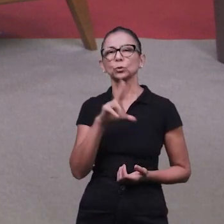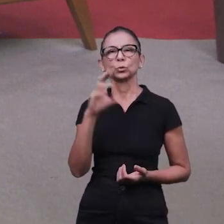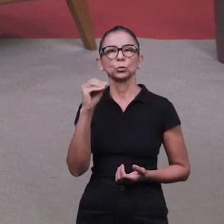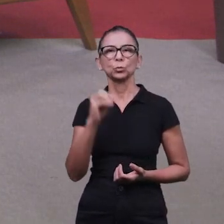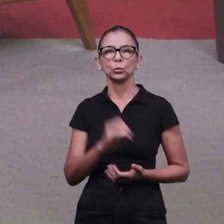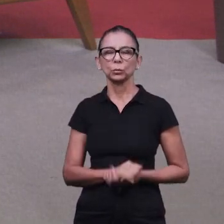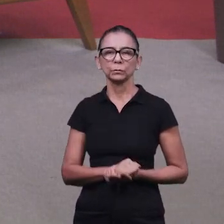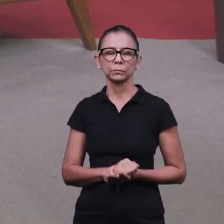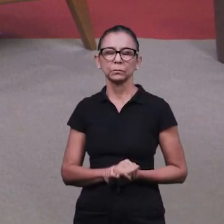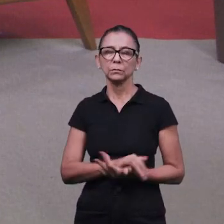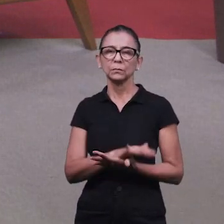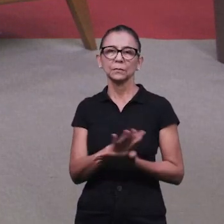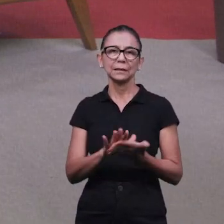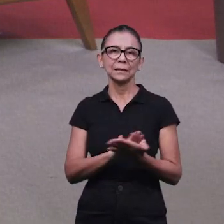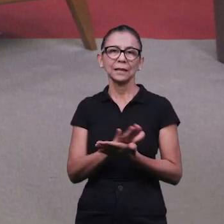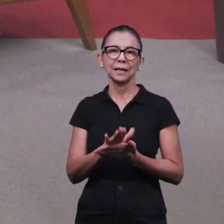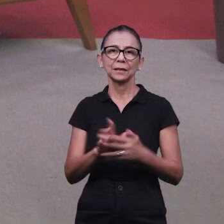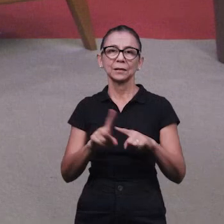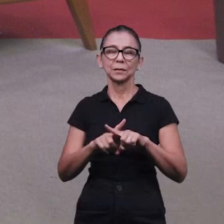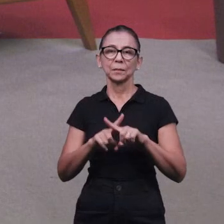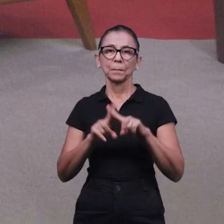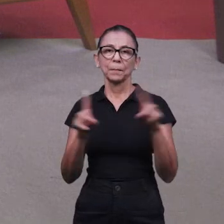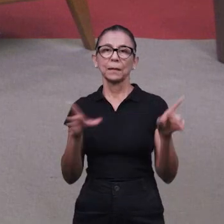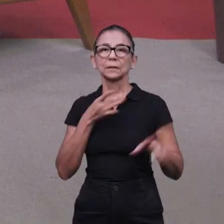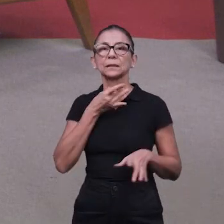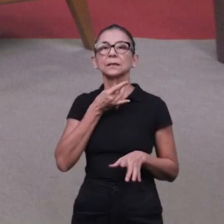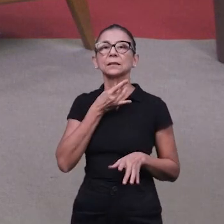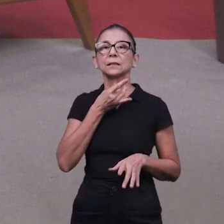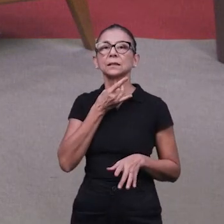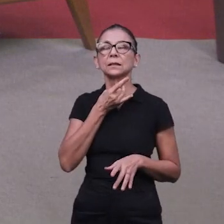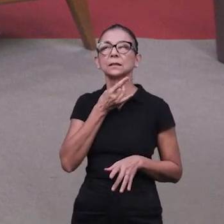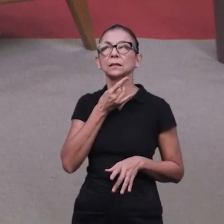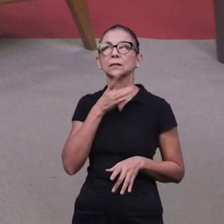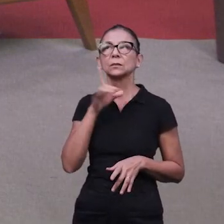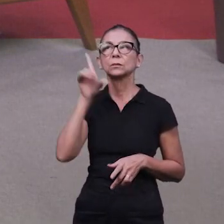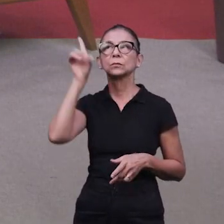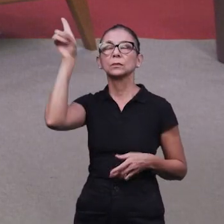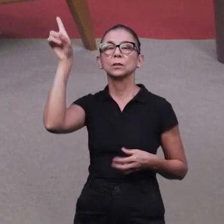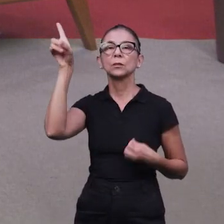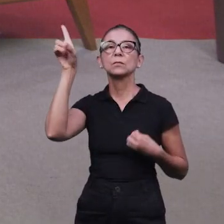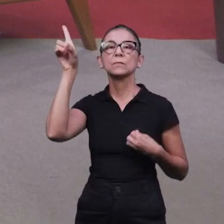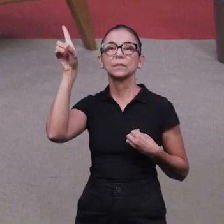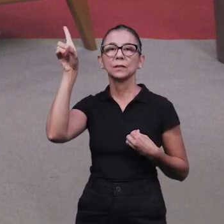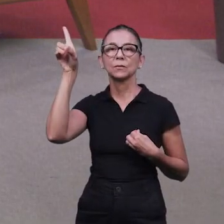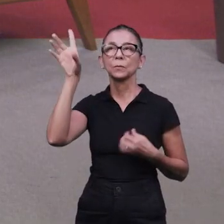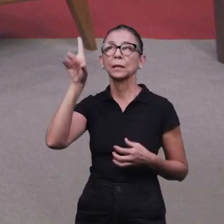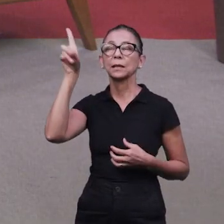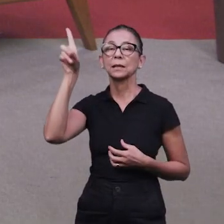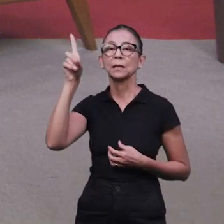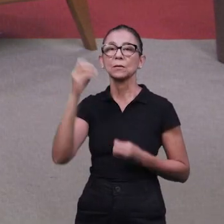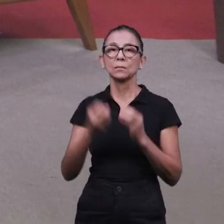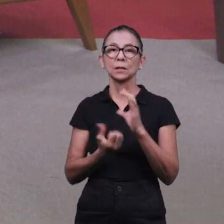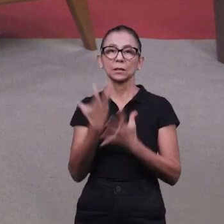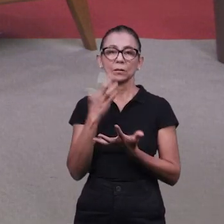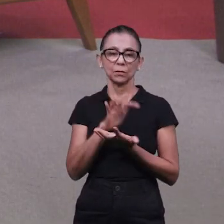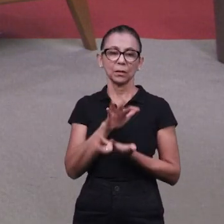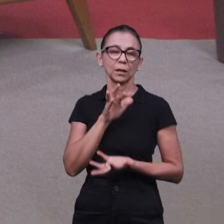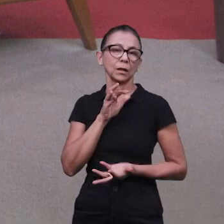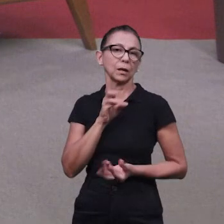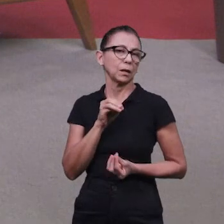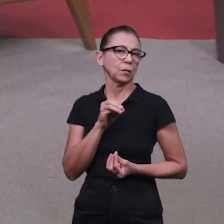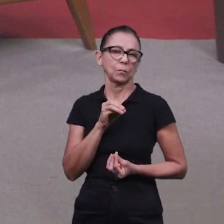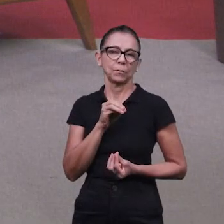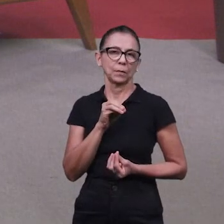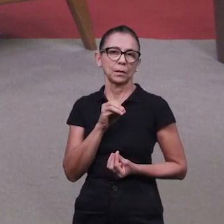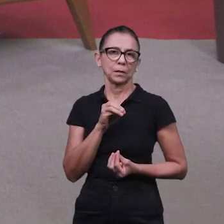bike. L'âme est assoiffée de Dieu vivant. Pourquoi? Parce que c'est son créateur. L'âme, elle